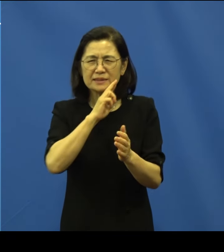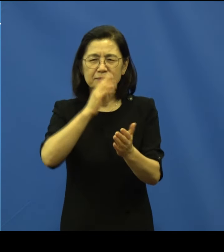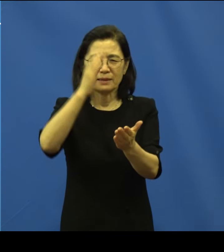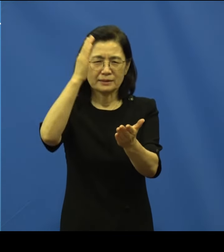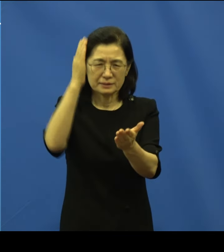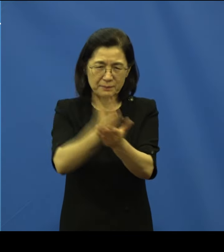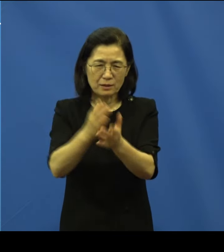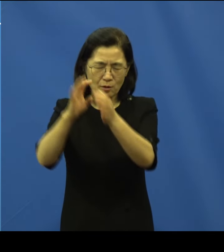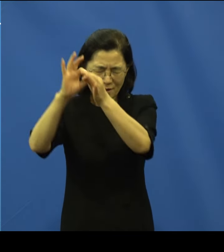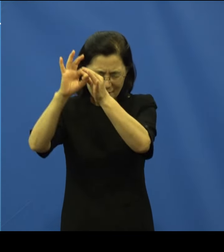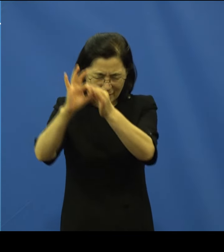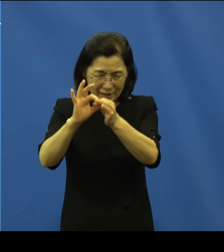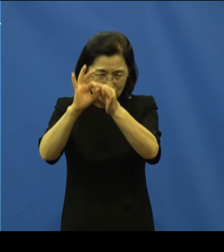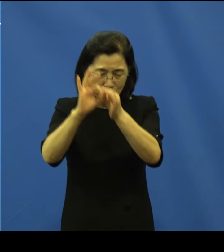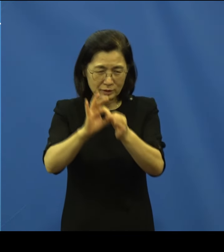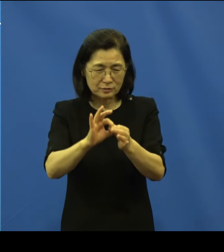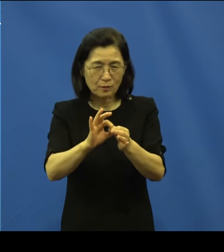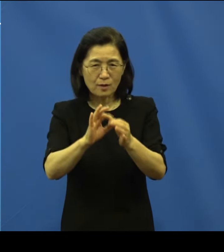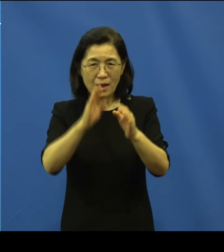계속 기도하는 거예요.